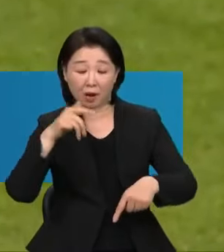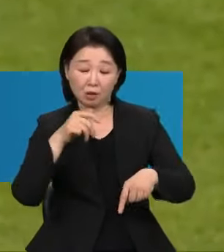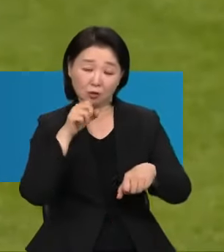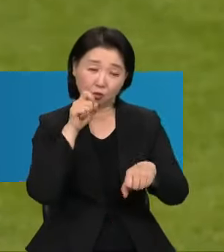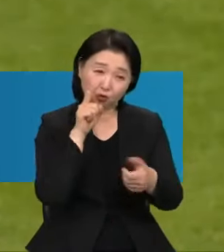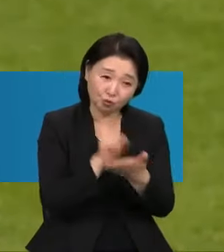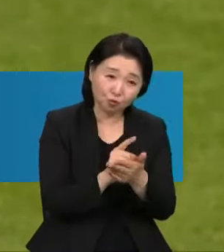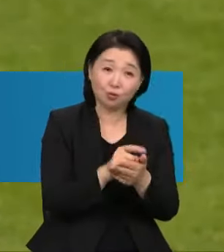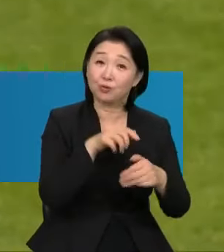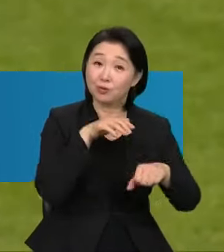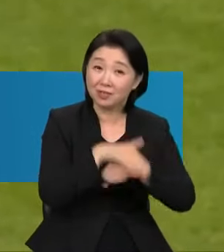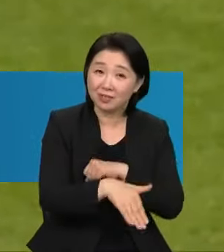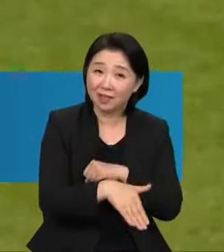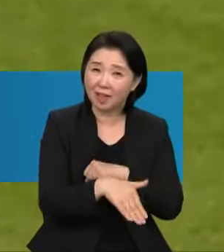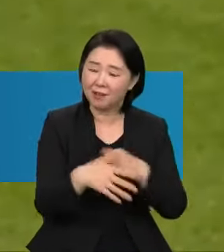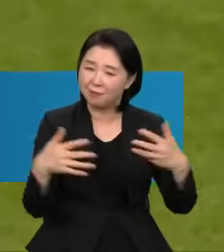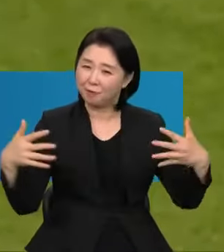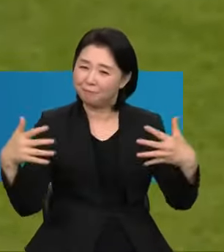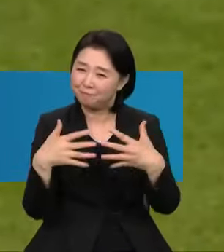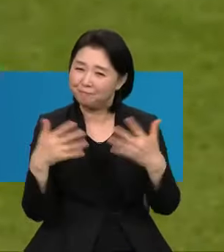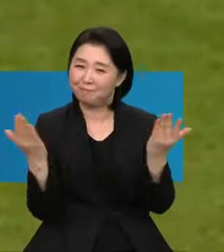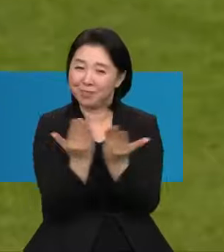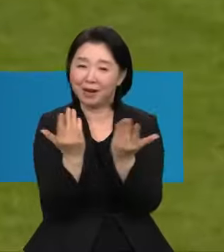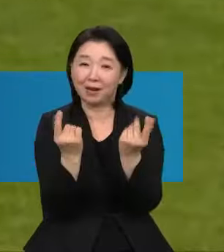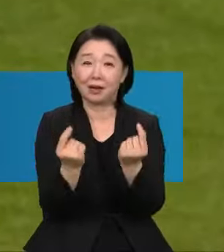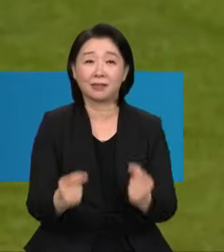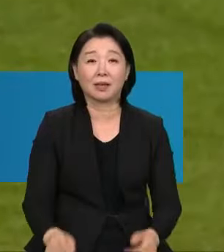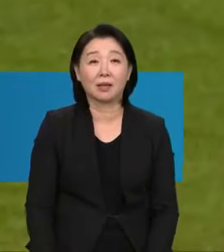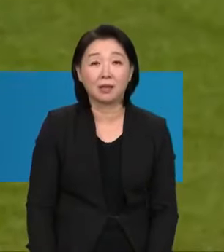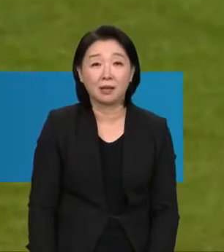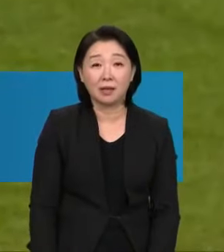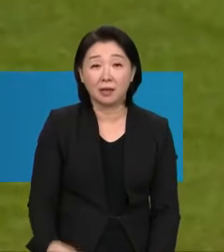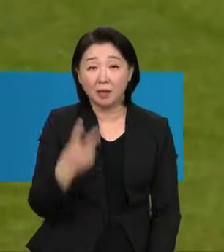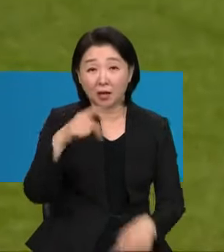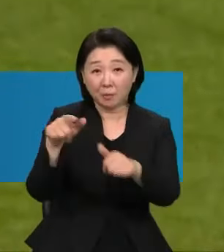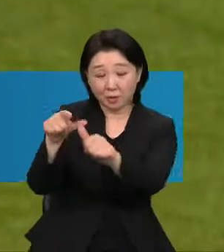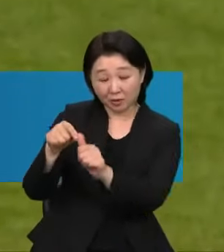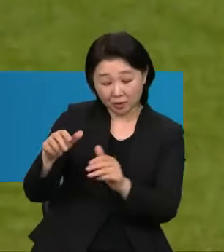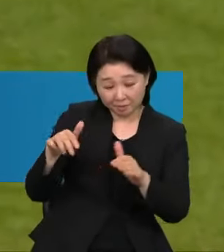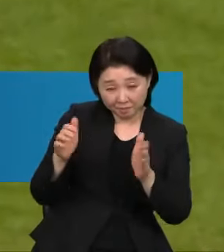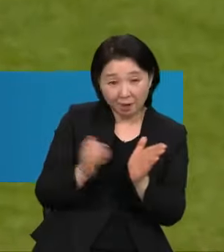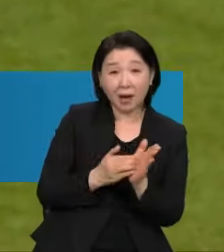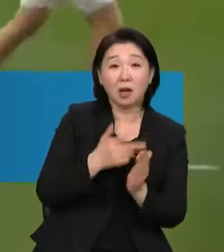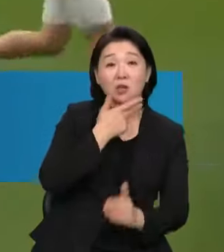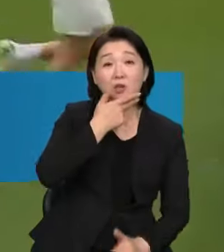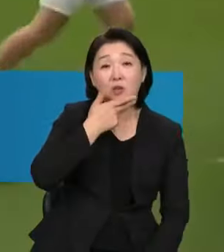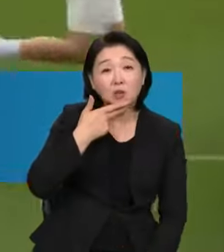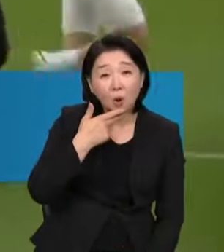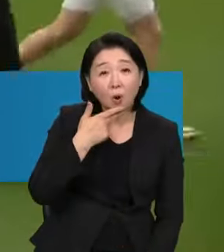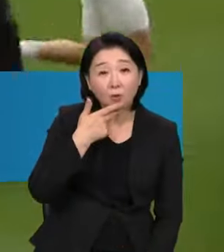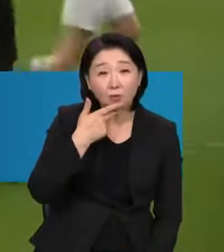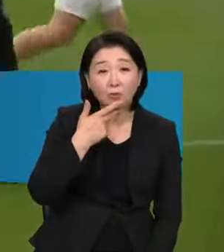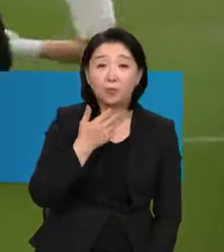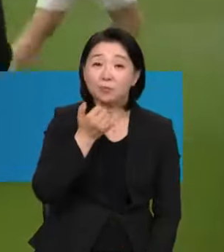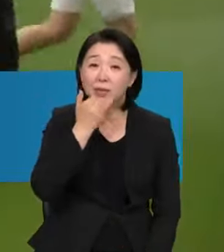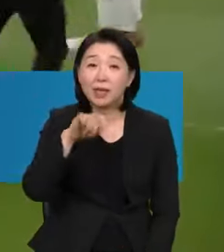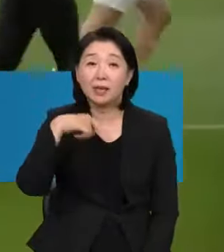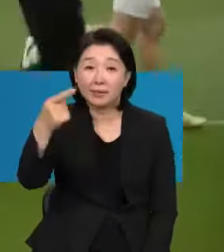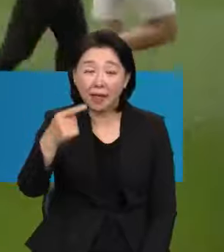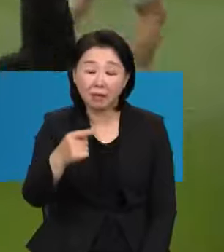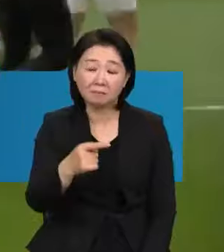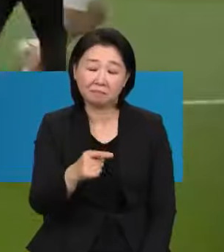김민재의 축구 스타일 왠지 좀 겹치는 거 같죠 파니 감독 님에 맞춰 영국 언론 미러가 뮌헨의 다음 시즌